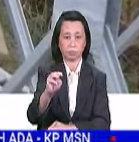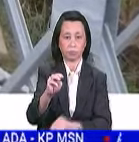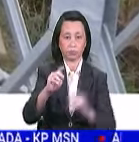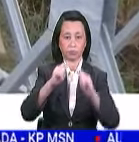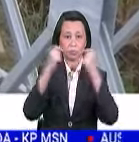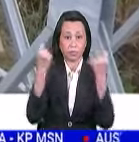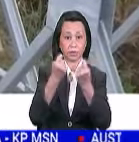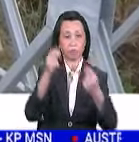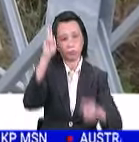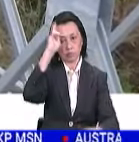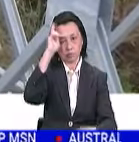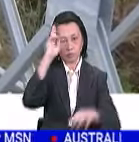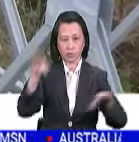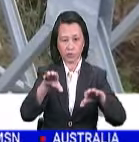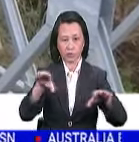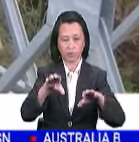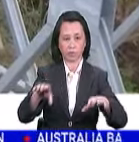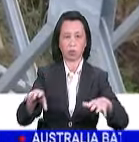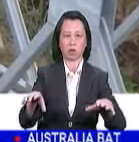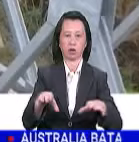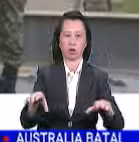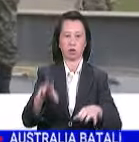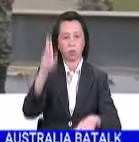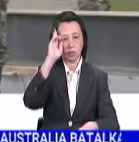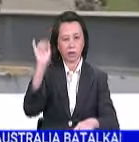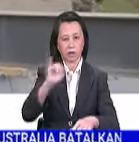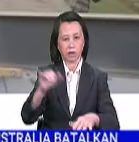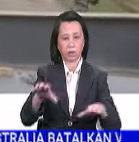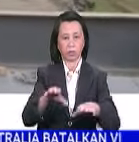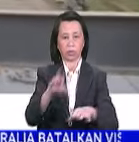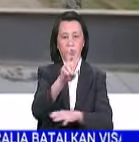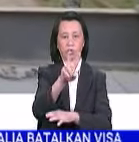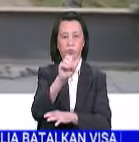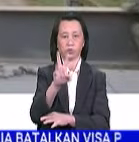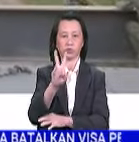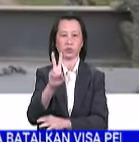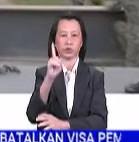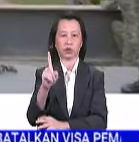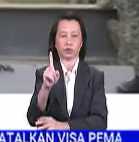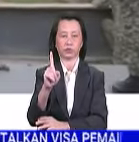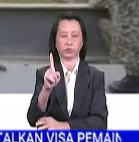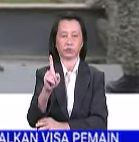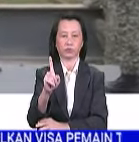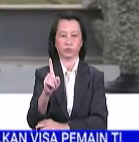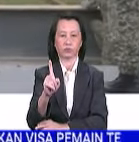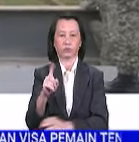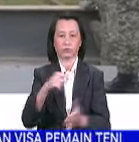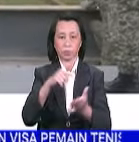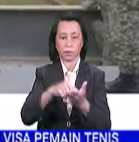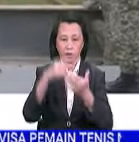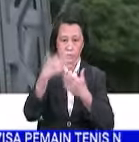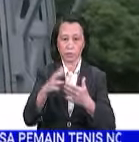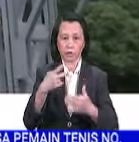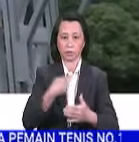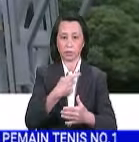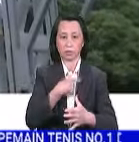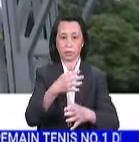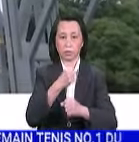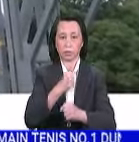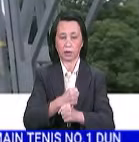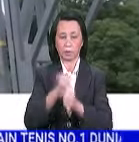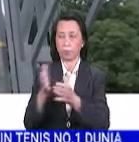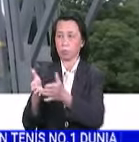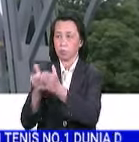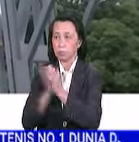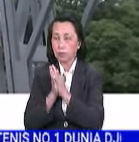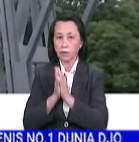Pasukan yang sama juga yang melaksanakan pada 2021. Ini semua selepas kita mendapat